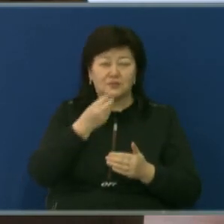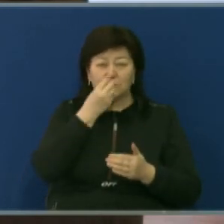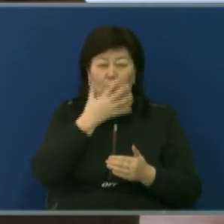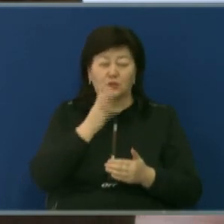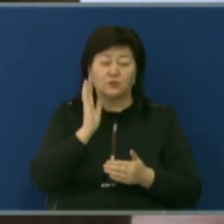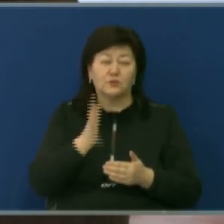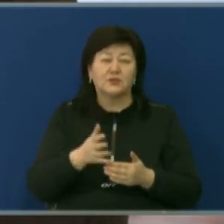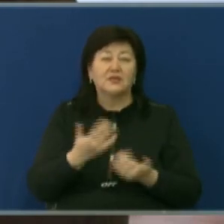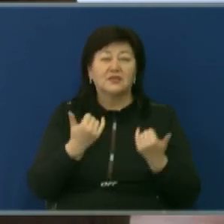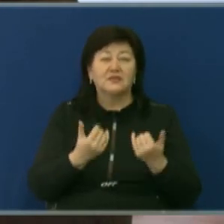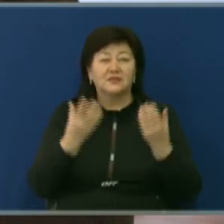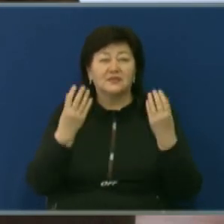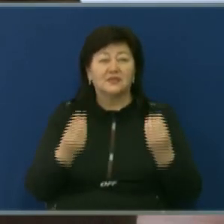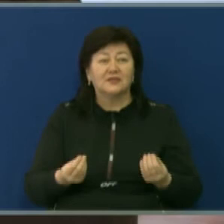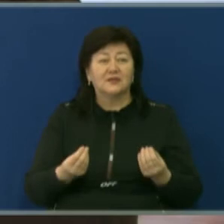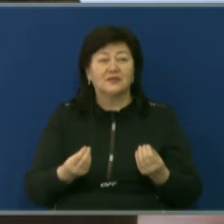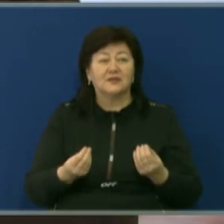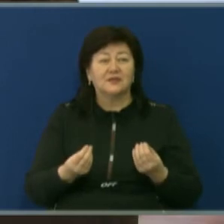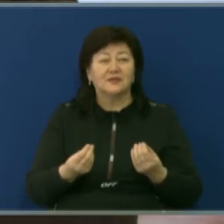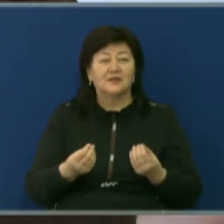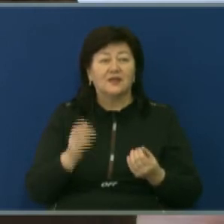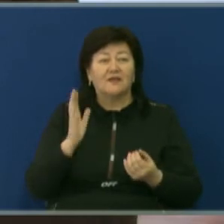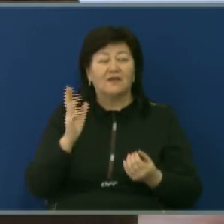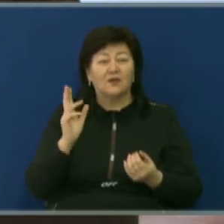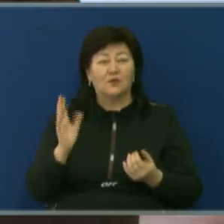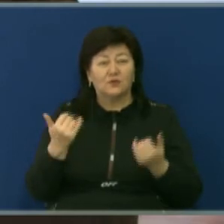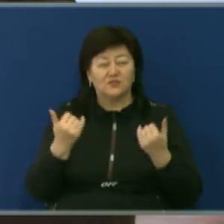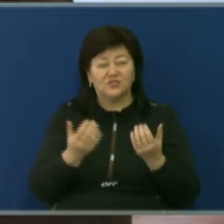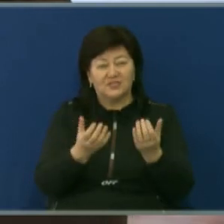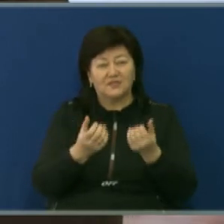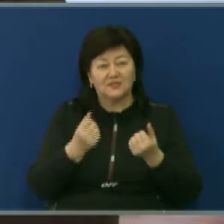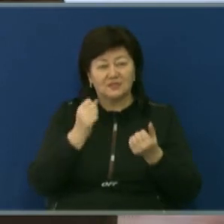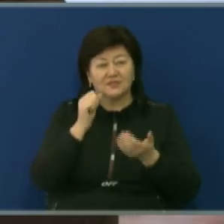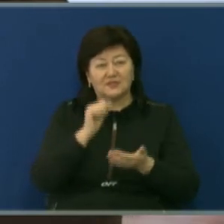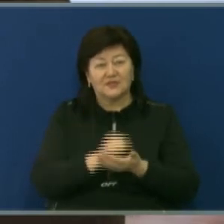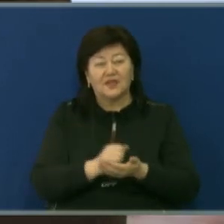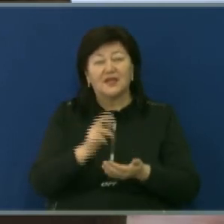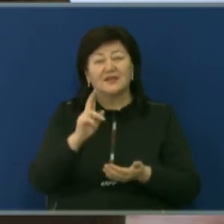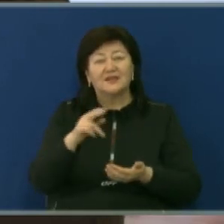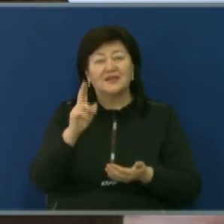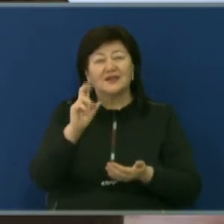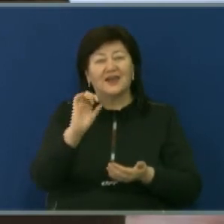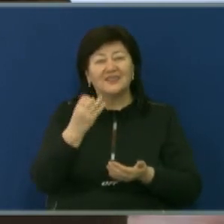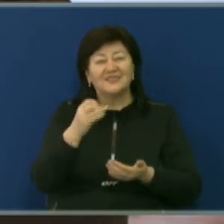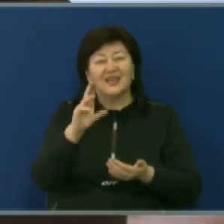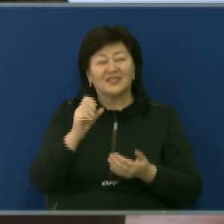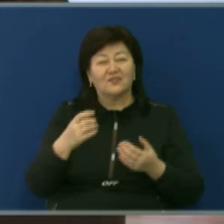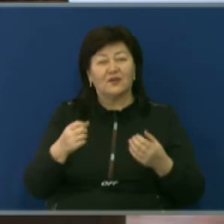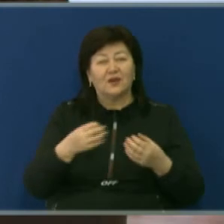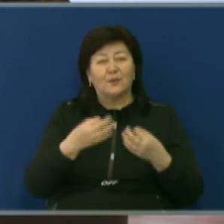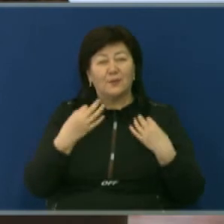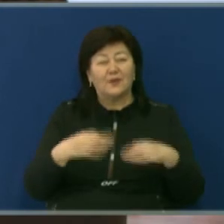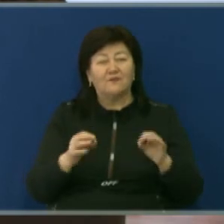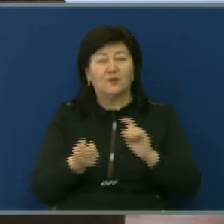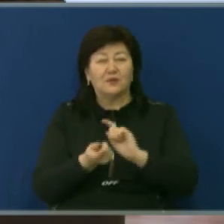сегодняшний день спортсмены Восточно-Казахстанской области завоевали уже три лицензии. Это Кайсанов Даниар по вольной борьбе, весовой